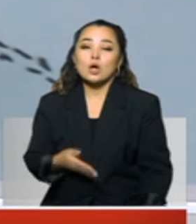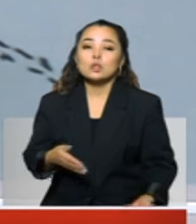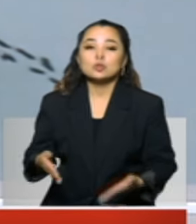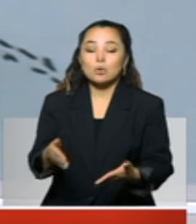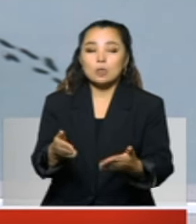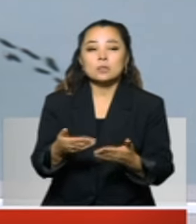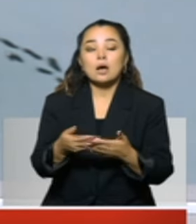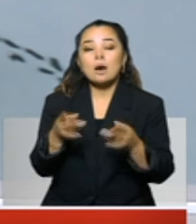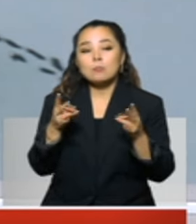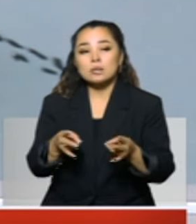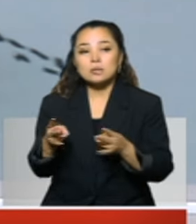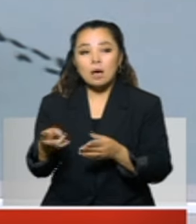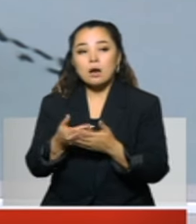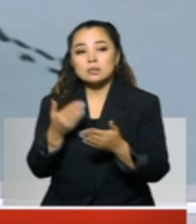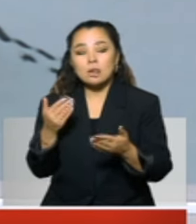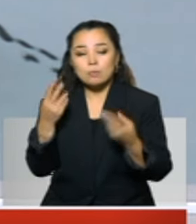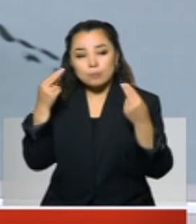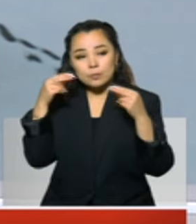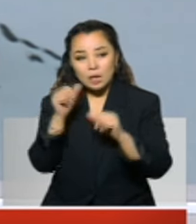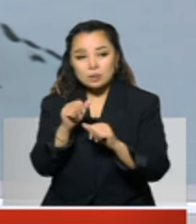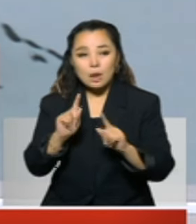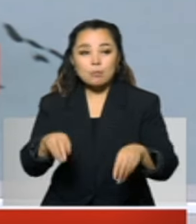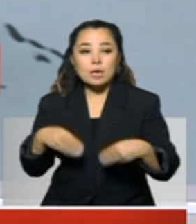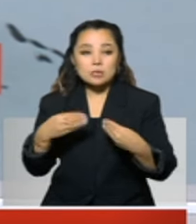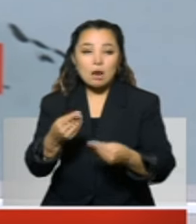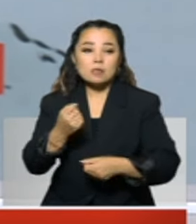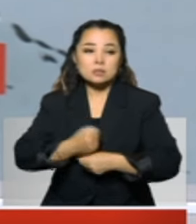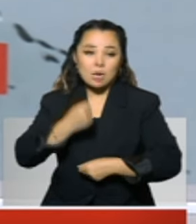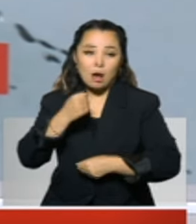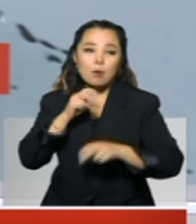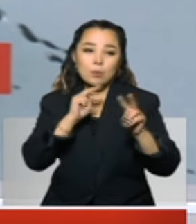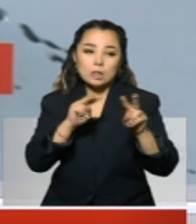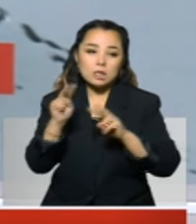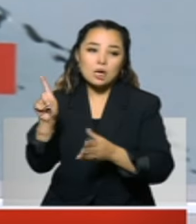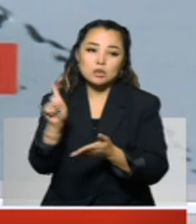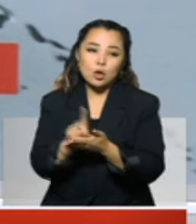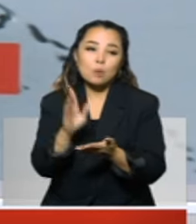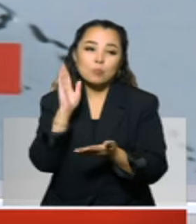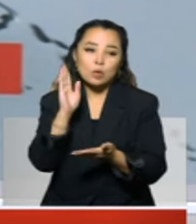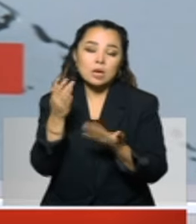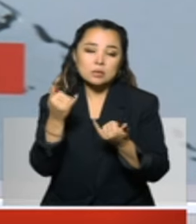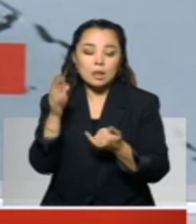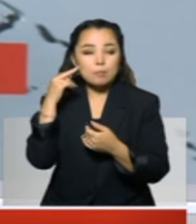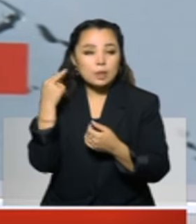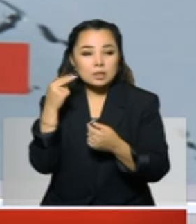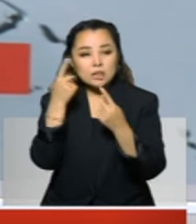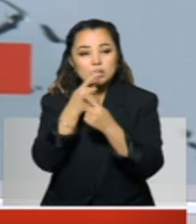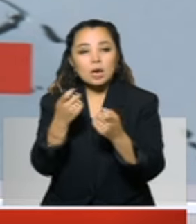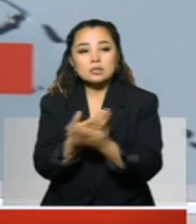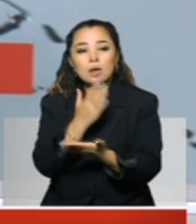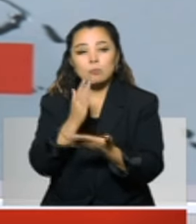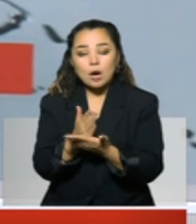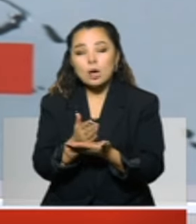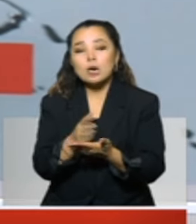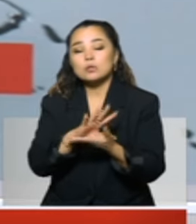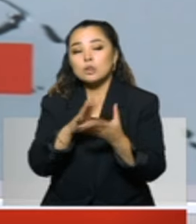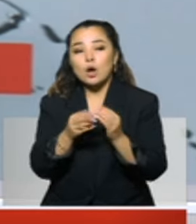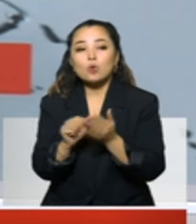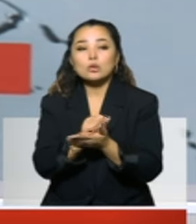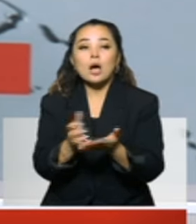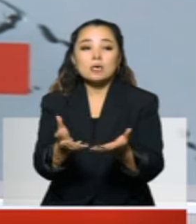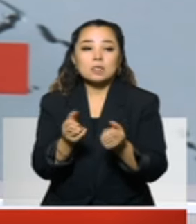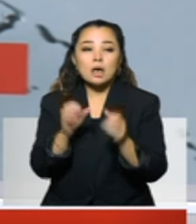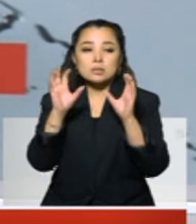Жол апаттарының алдын алу үшін жүргізуші куәлігінің берілуі қатаң қадағалауға алынады. Бұл туралы президент жолдауында айтты. Жалпы құжат алу